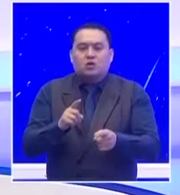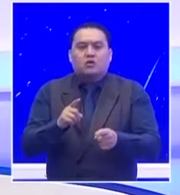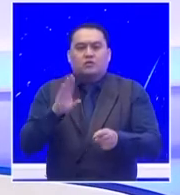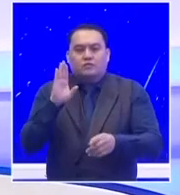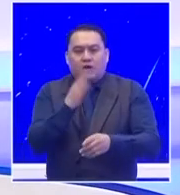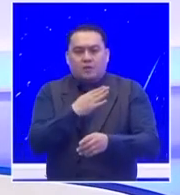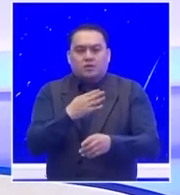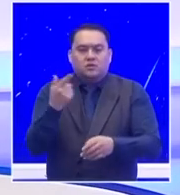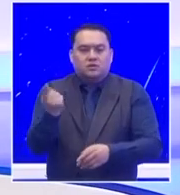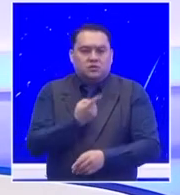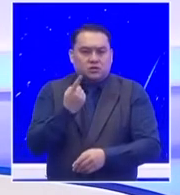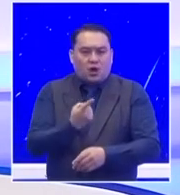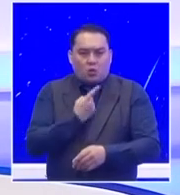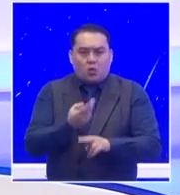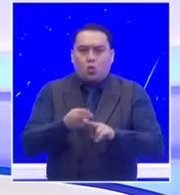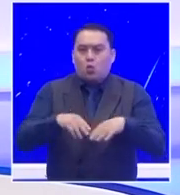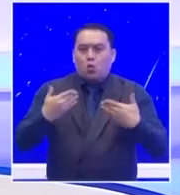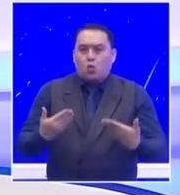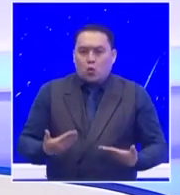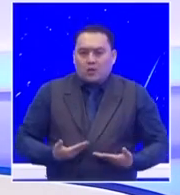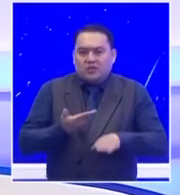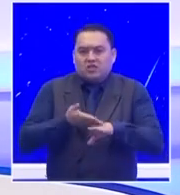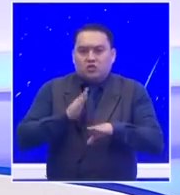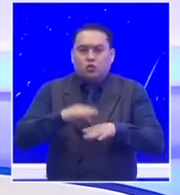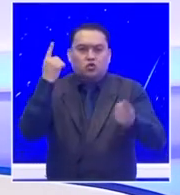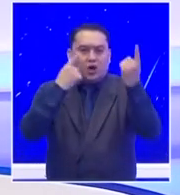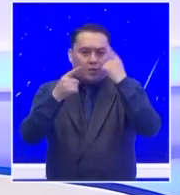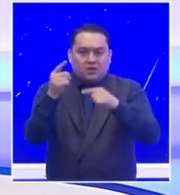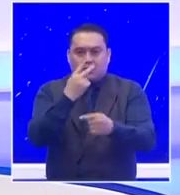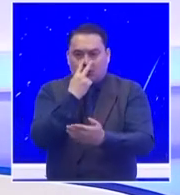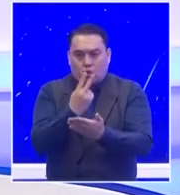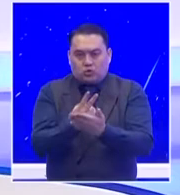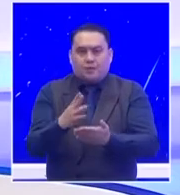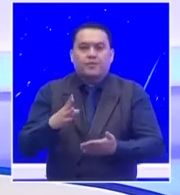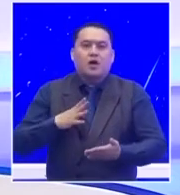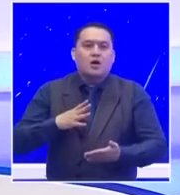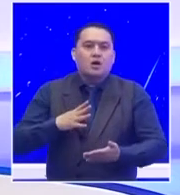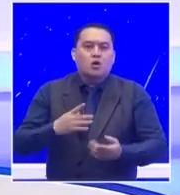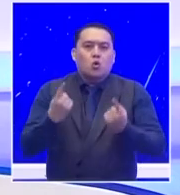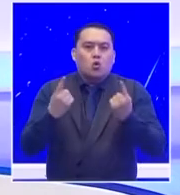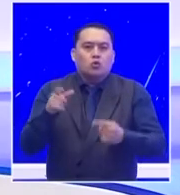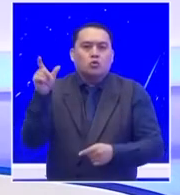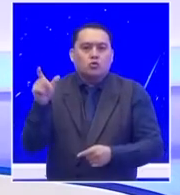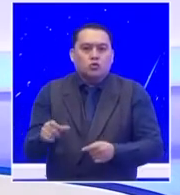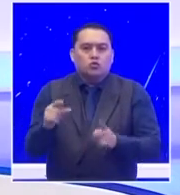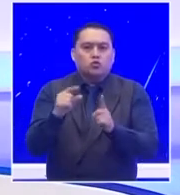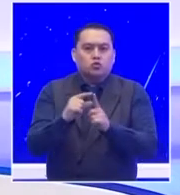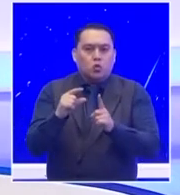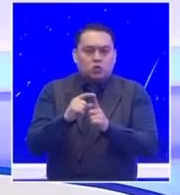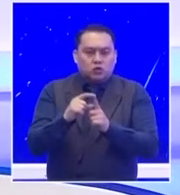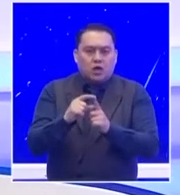күрескен соқтықпалы соқпақсыз өмірі шығармада суреттеледі. Ұлы ойшылдың зерделі сөзі, пайым